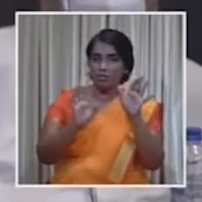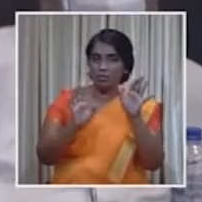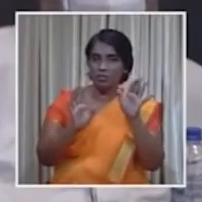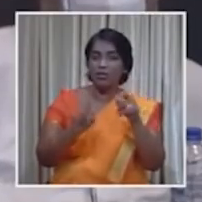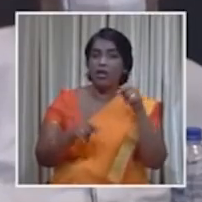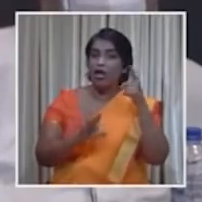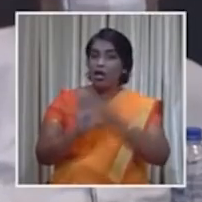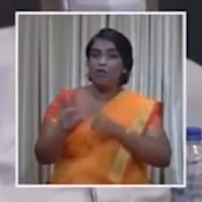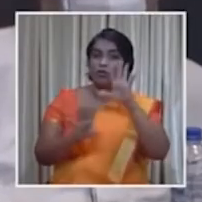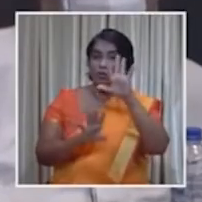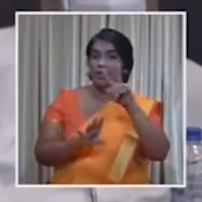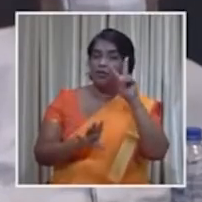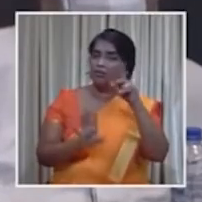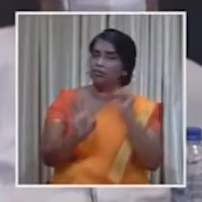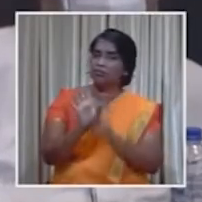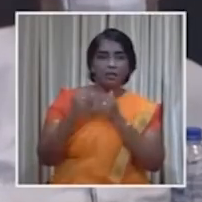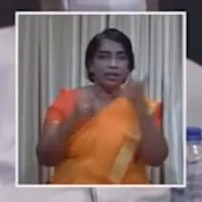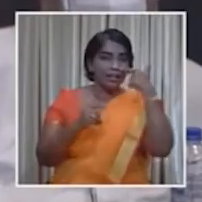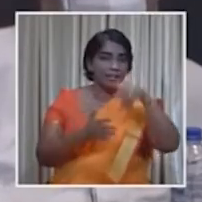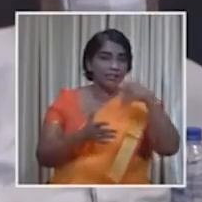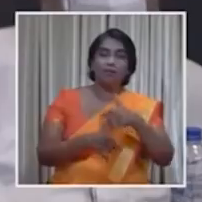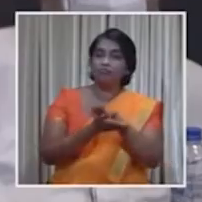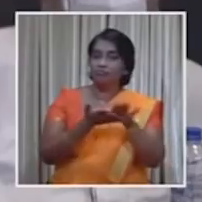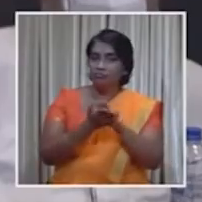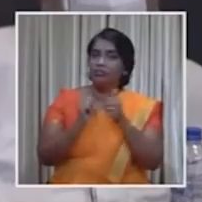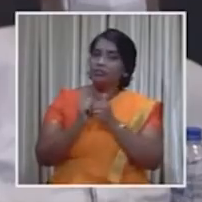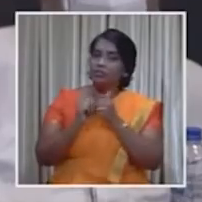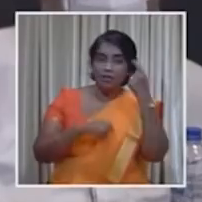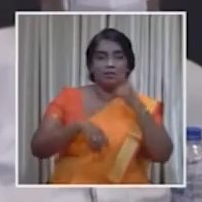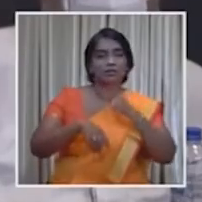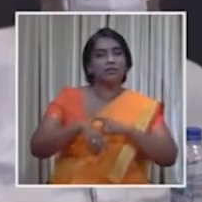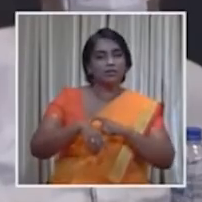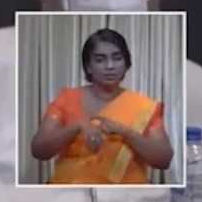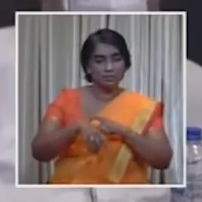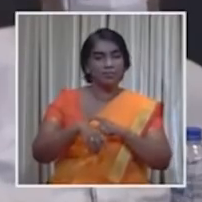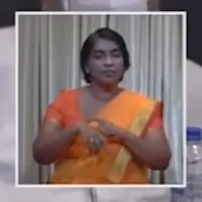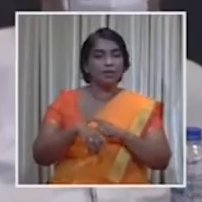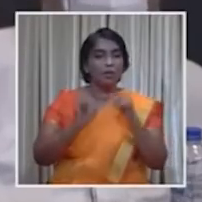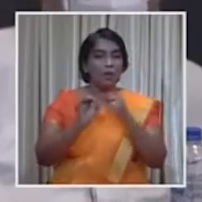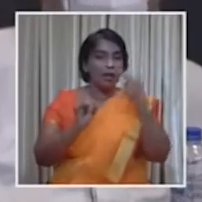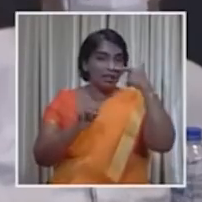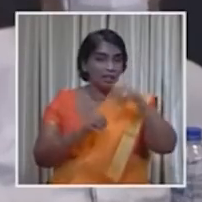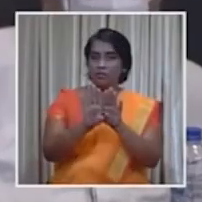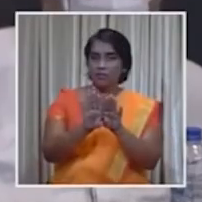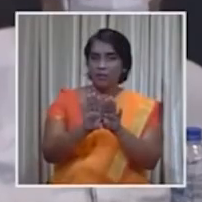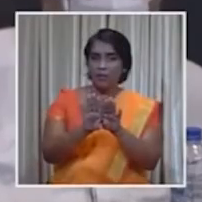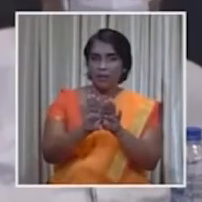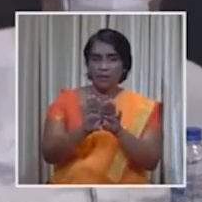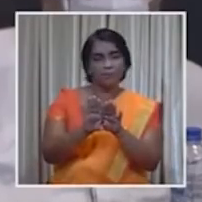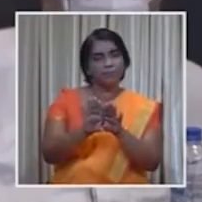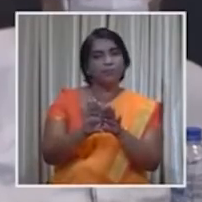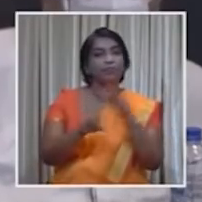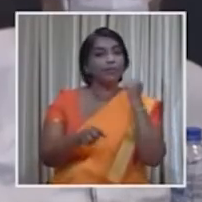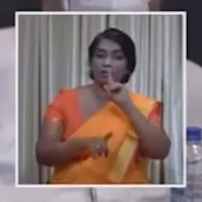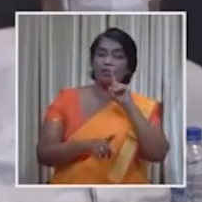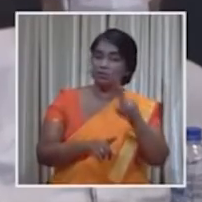අවුරුදු 52ක් අඛණ්ඩව ඒකේ තෙල් පිරිපහදුව ක්‍රියාත්මක වුණා. පළවෙනි වතාවට බොරතෙල් නැති නිසා පිරිපහදුව වහන්න වෙලා තියෙනවා. ආණ්ඩුවේ